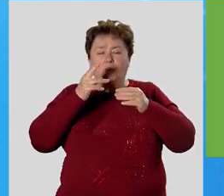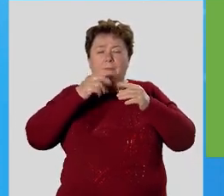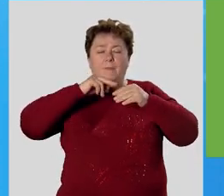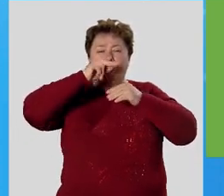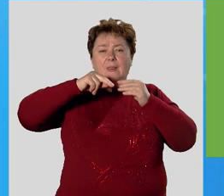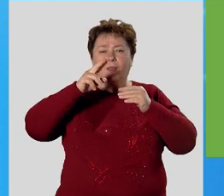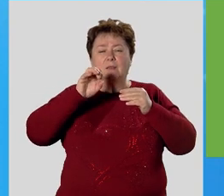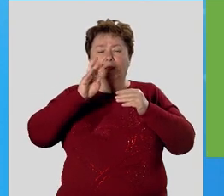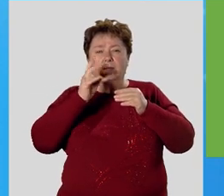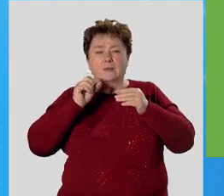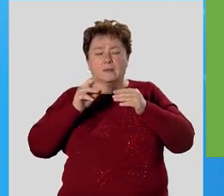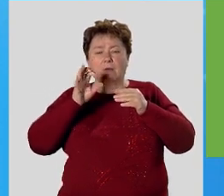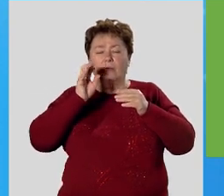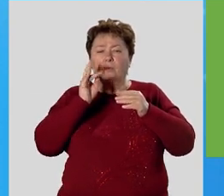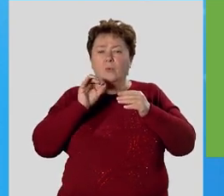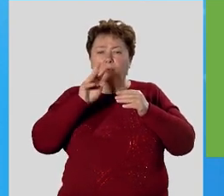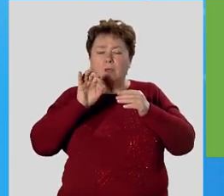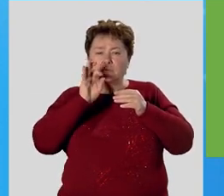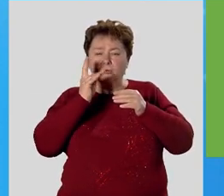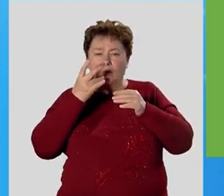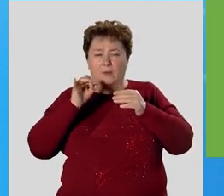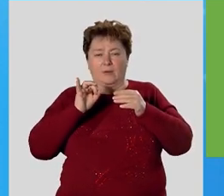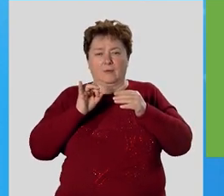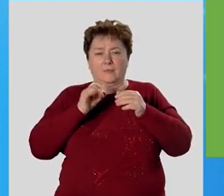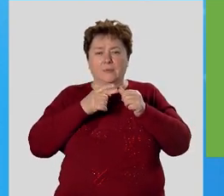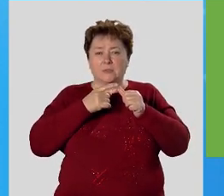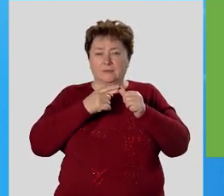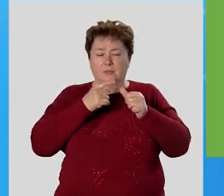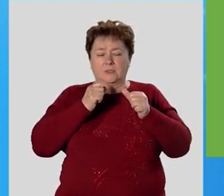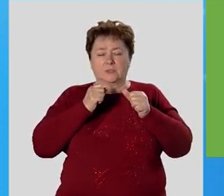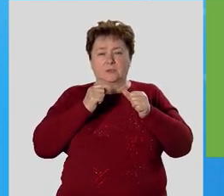ДНК называется нуклеосомой.